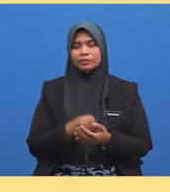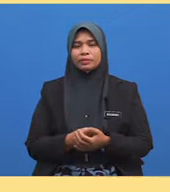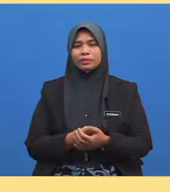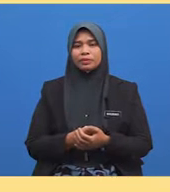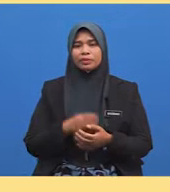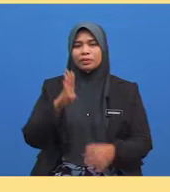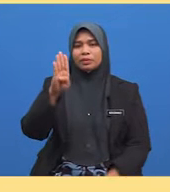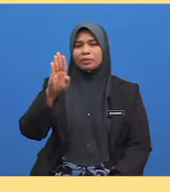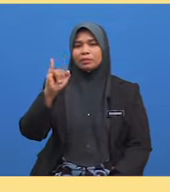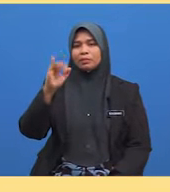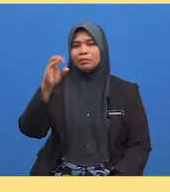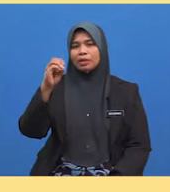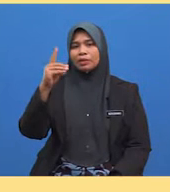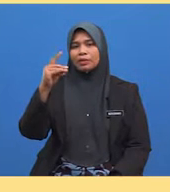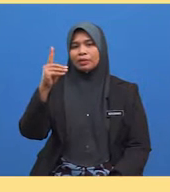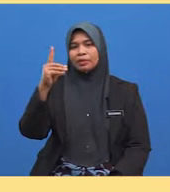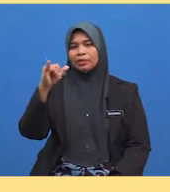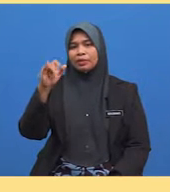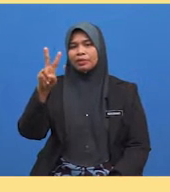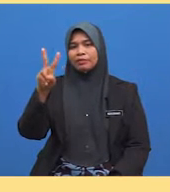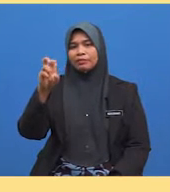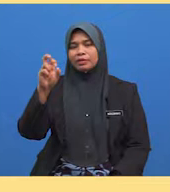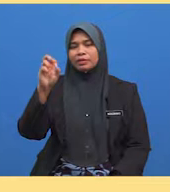jawapannya biodiversity.